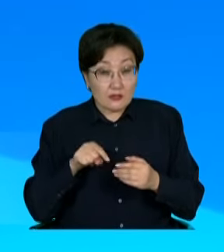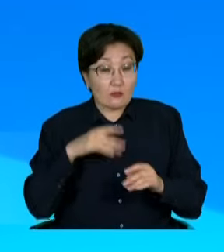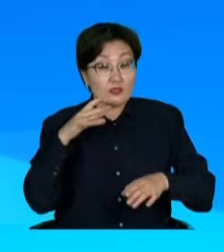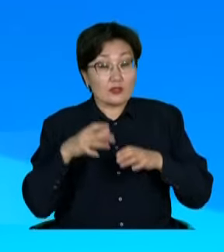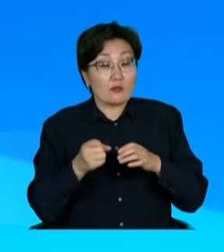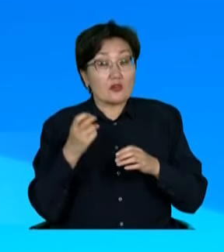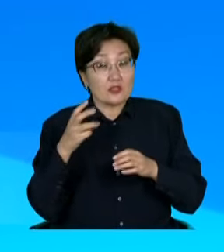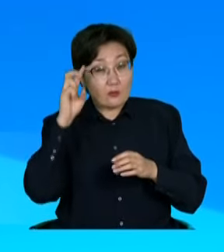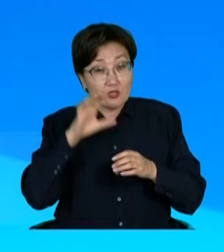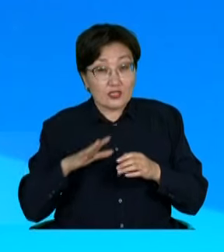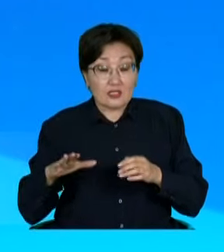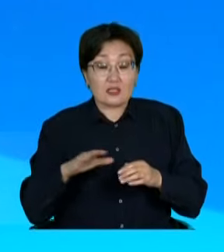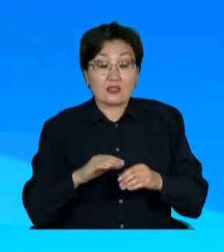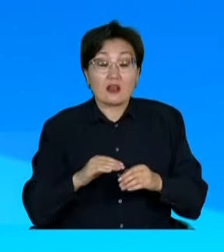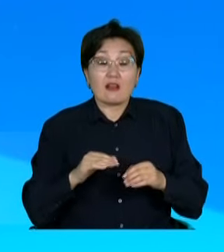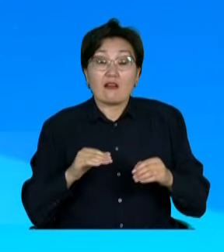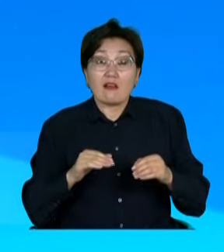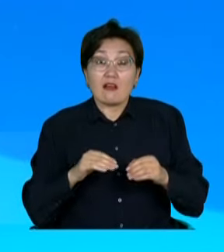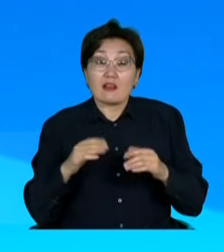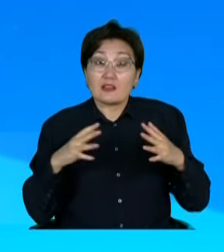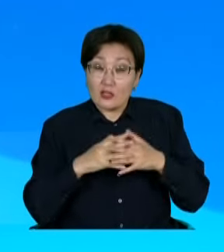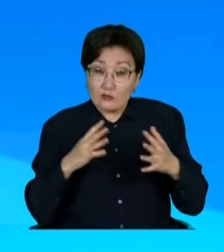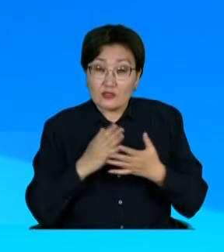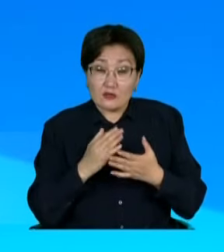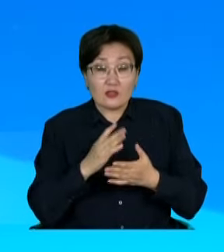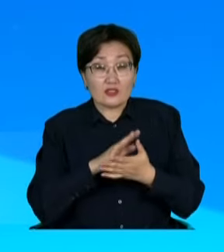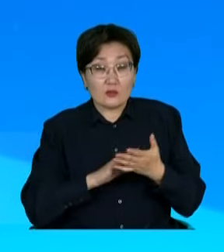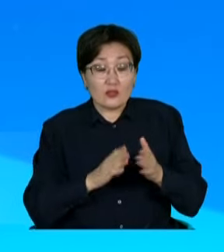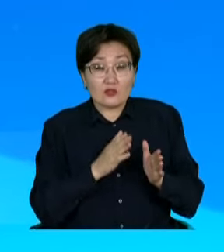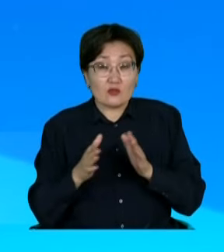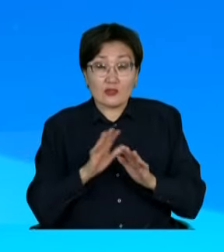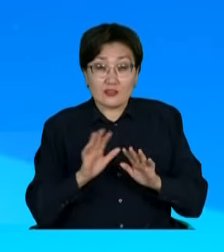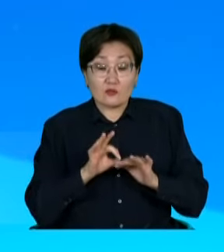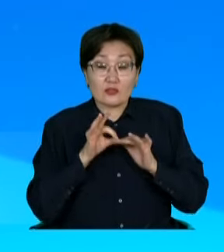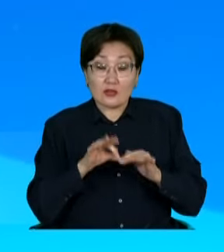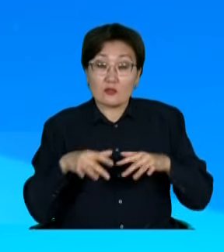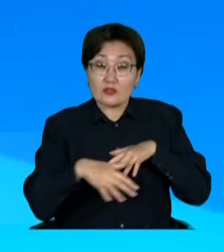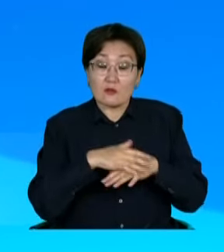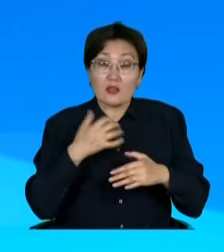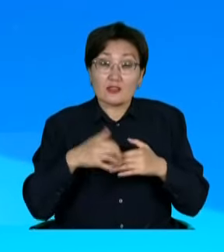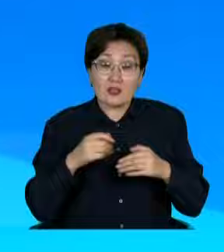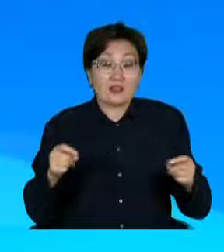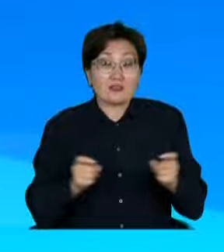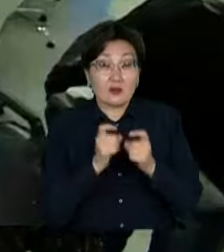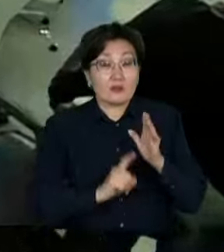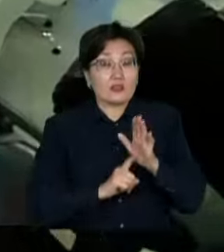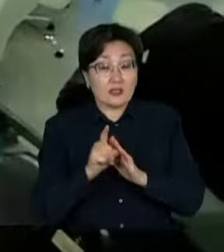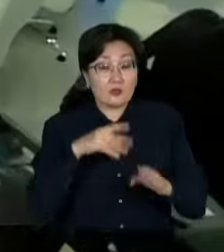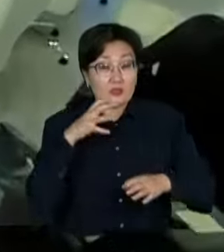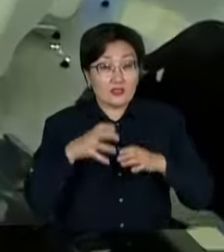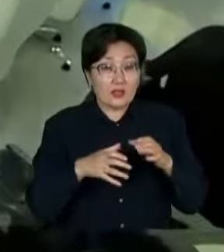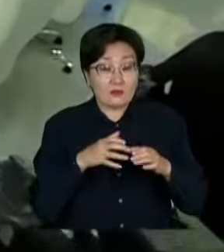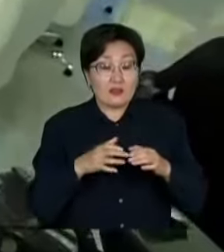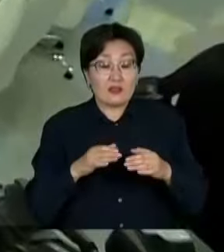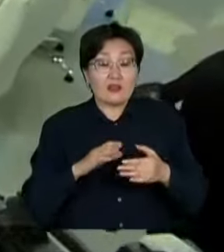әлемнің бірнеше жерінде қарулы қақтығыстар болып жатыр. Бұның арты тұрақсыздық қалып келеді, қоғам арасында лауыздық туғызады. Қазір жаһан теңселіп